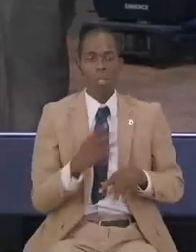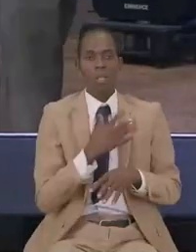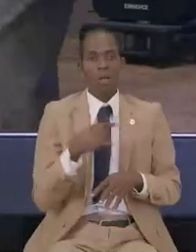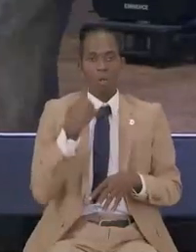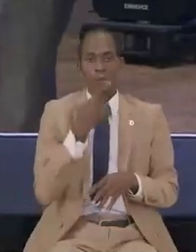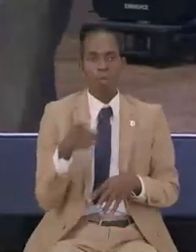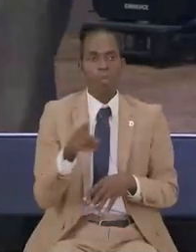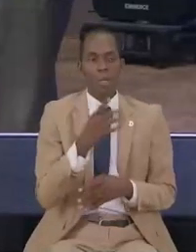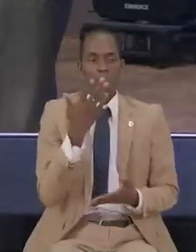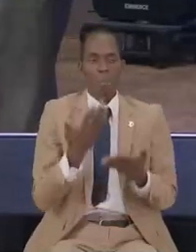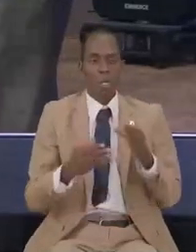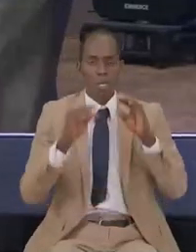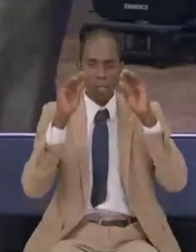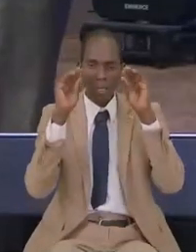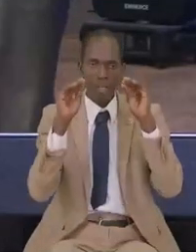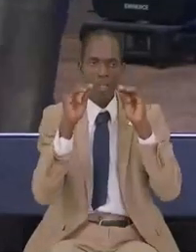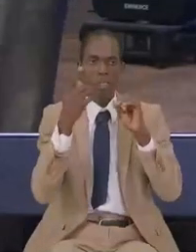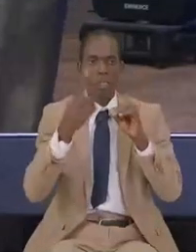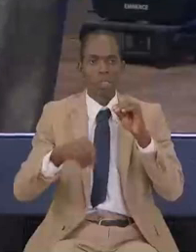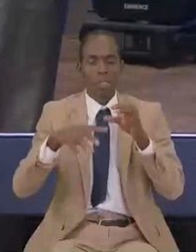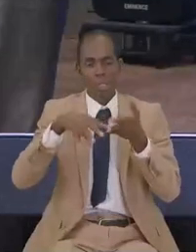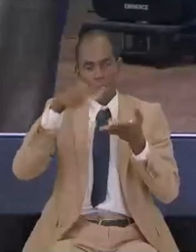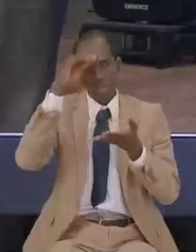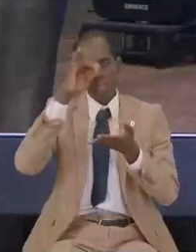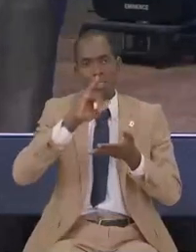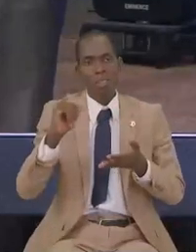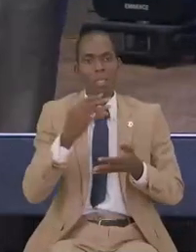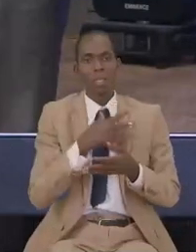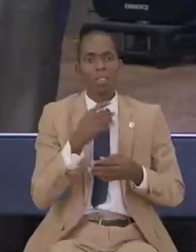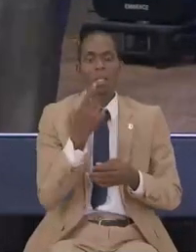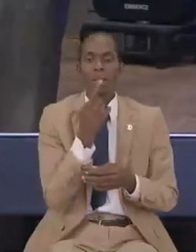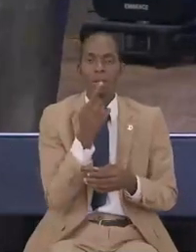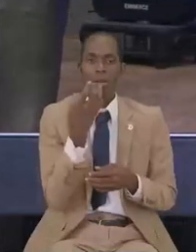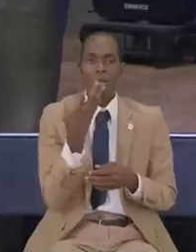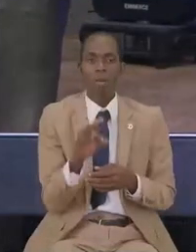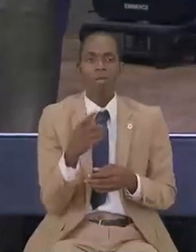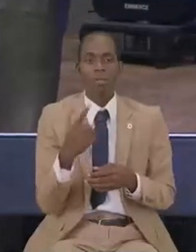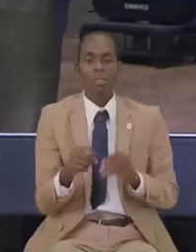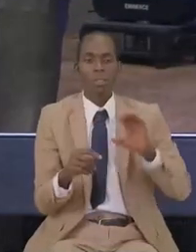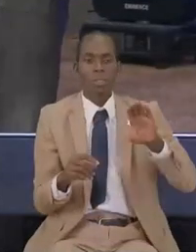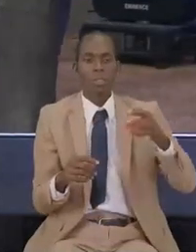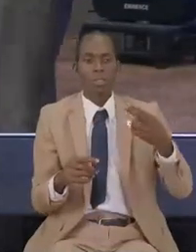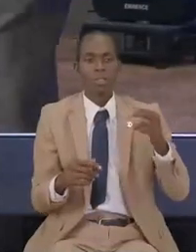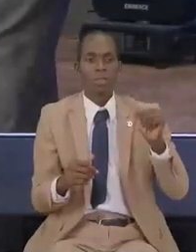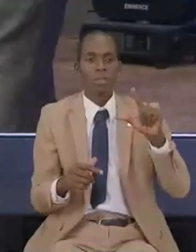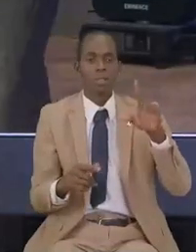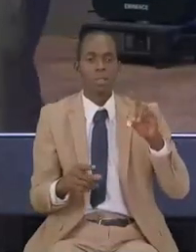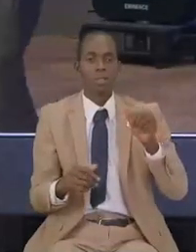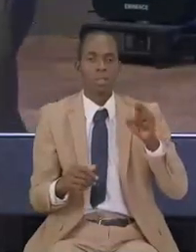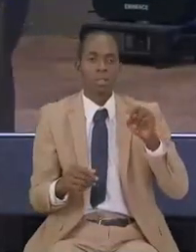enseignerait les lettres et la langue des Chaldéens. Le verset